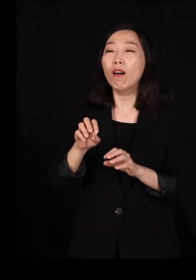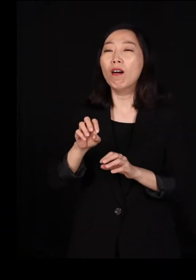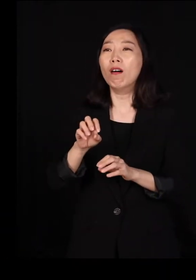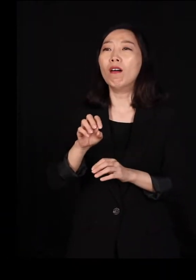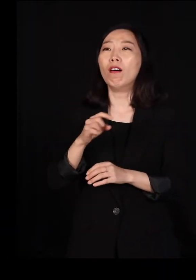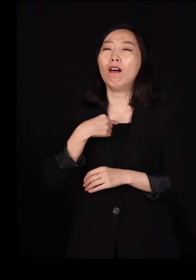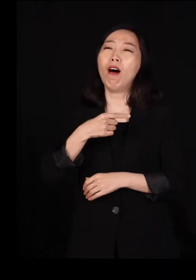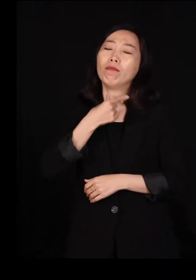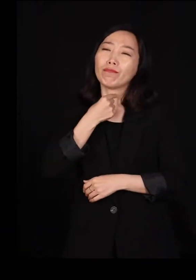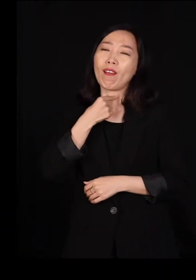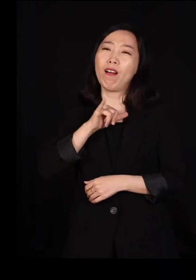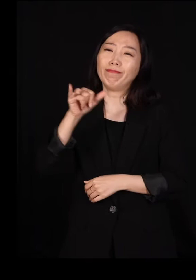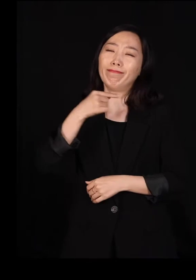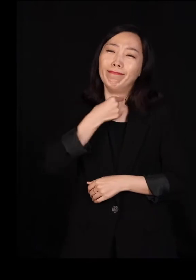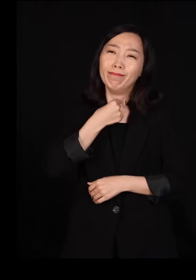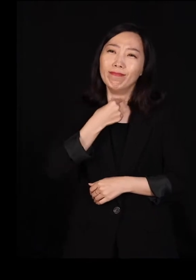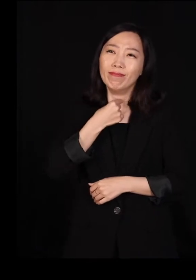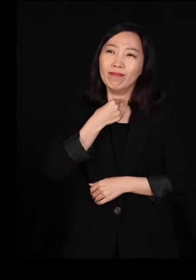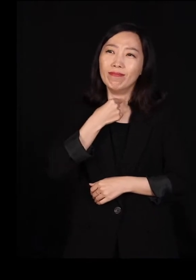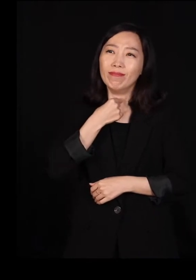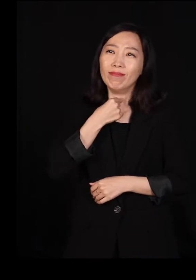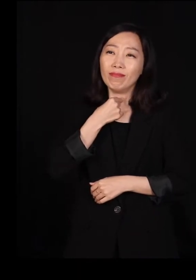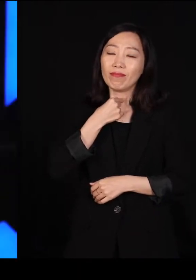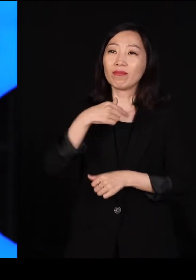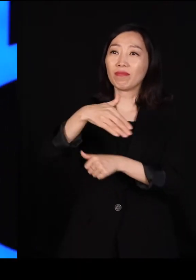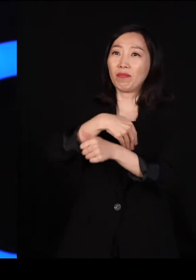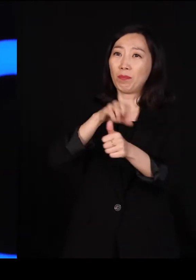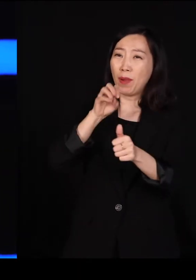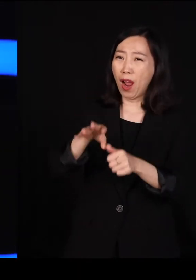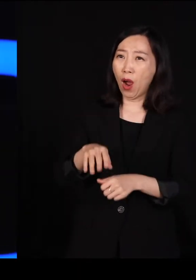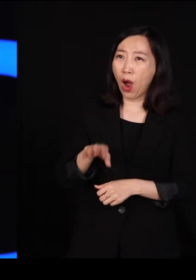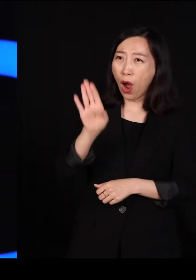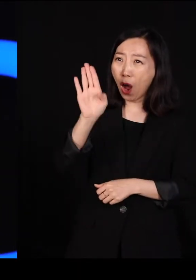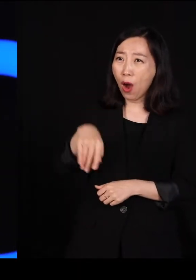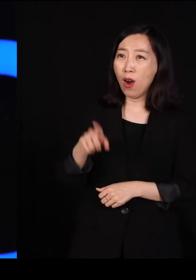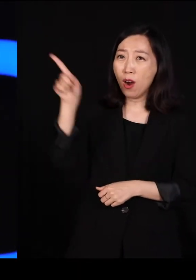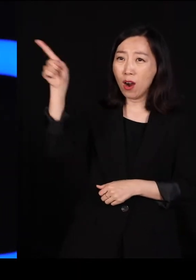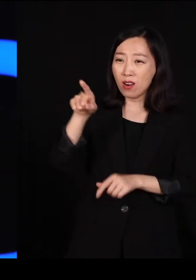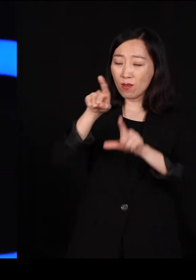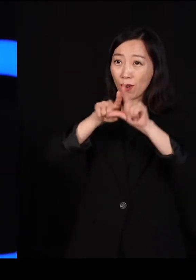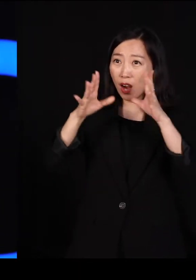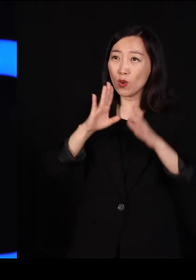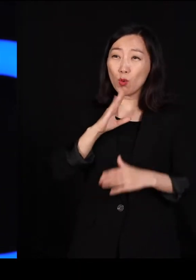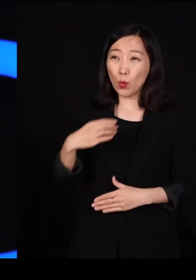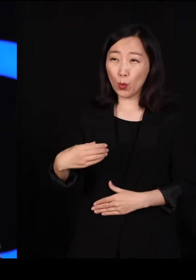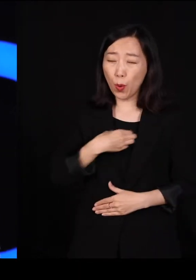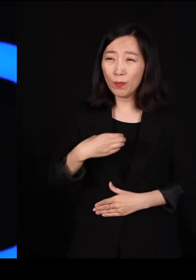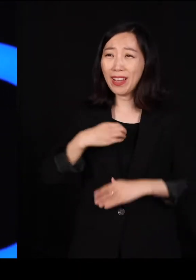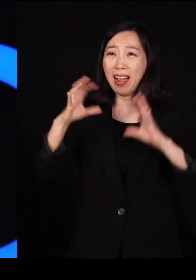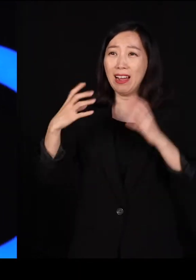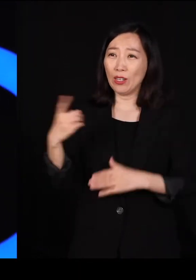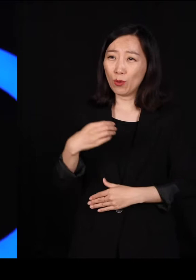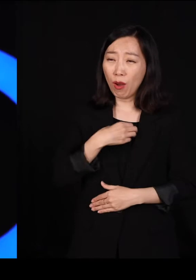하고 싶대요. 근데 주변 사람들은 그렇게 얘기를 했대요. 아, 브라질? 그 치안 안 좋은